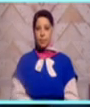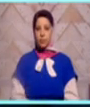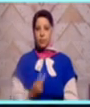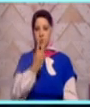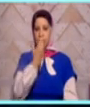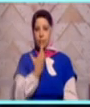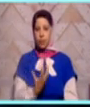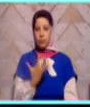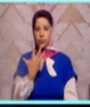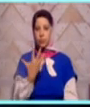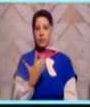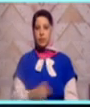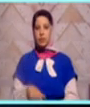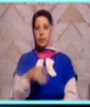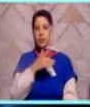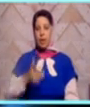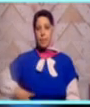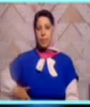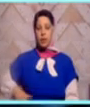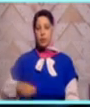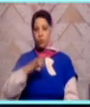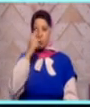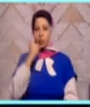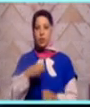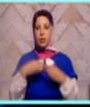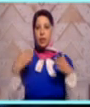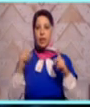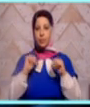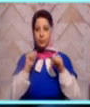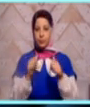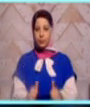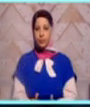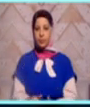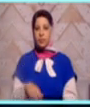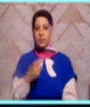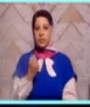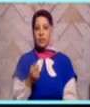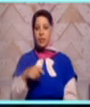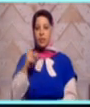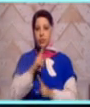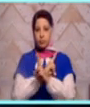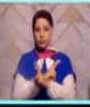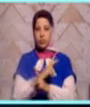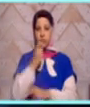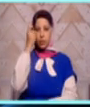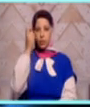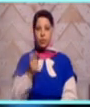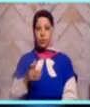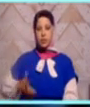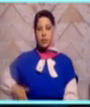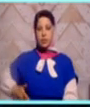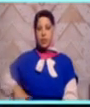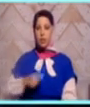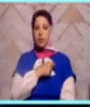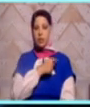قلبيه. ان شاء الله بانتهاء الحمله خلال الاسبوع الحالي يبقى عندنا 0 قوائم انتظار في حالات